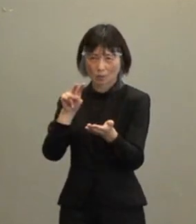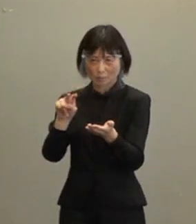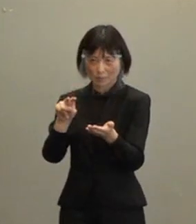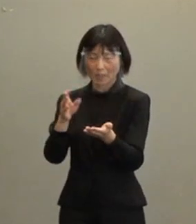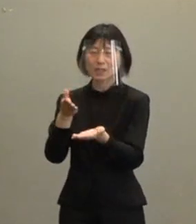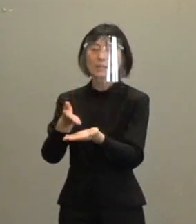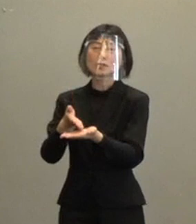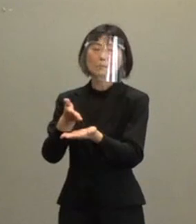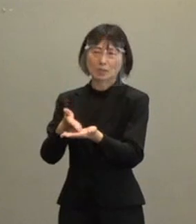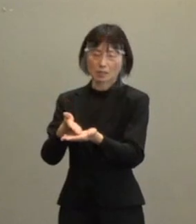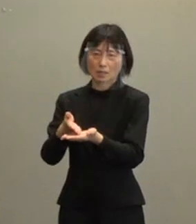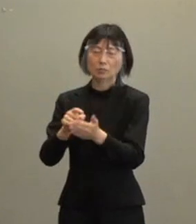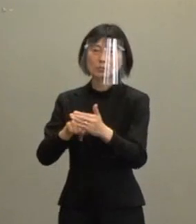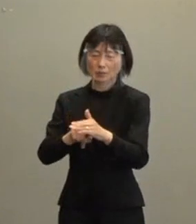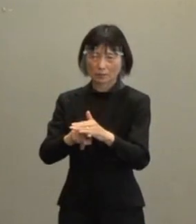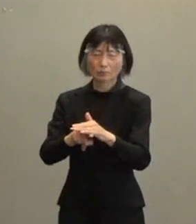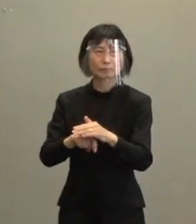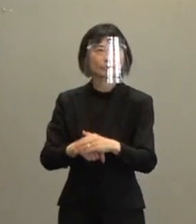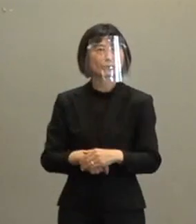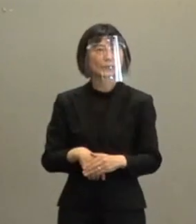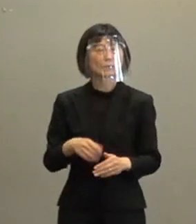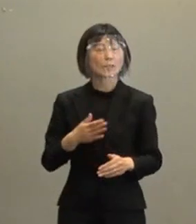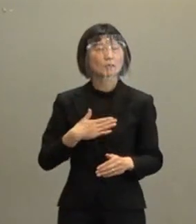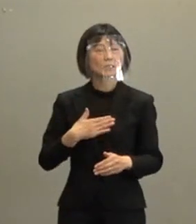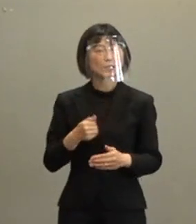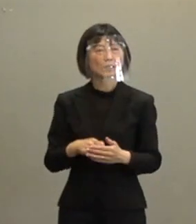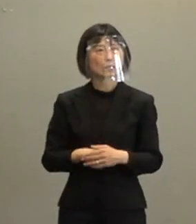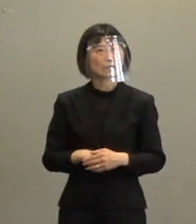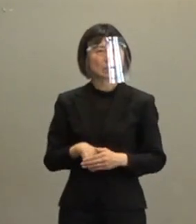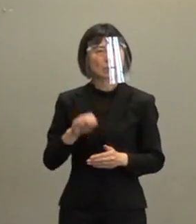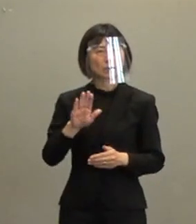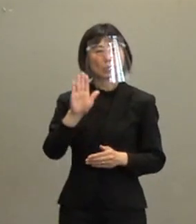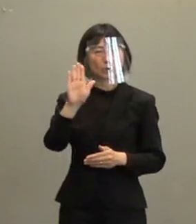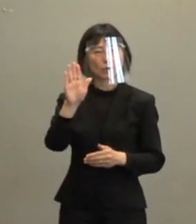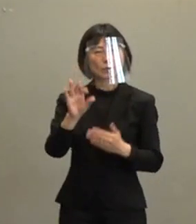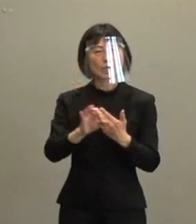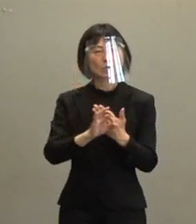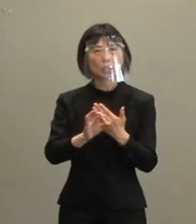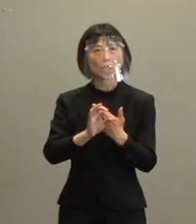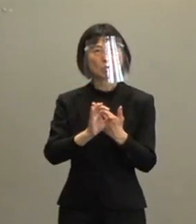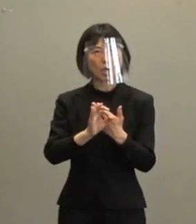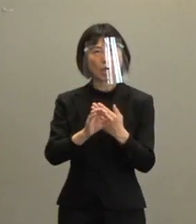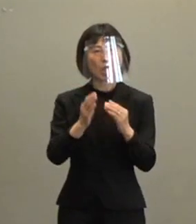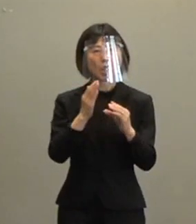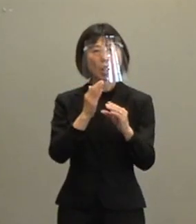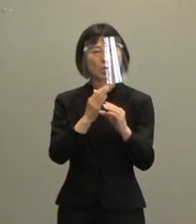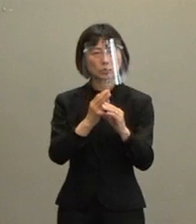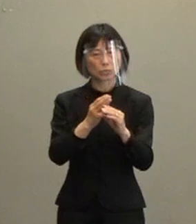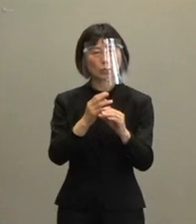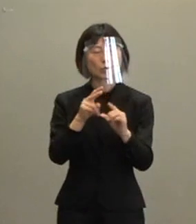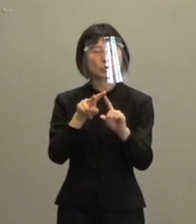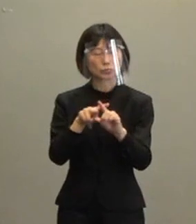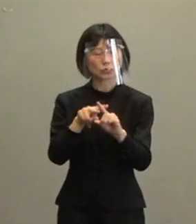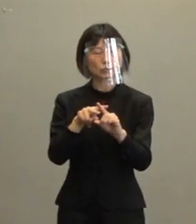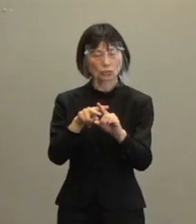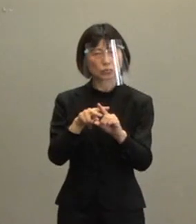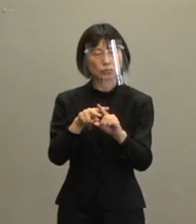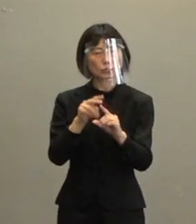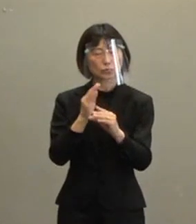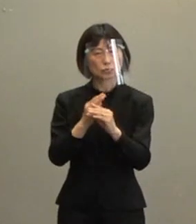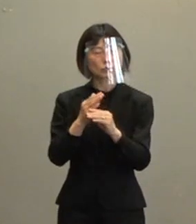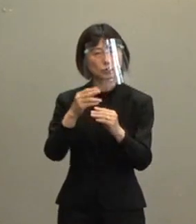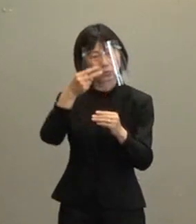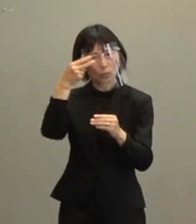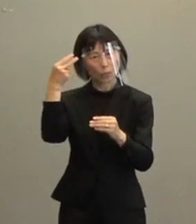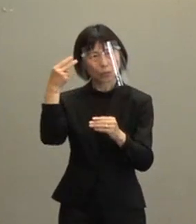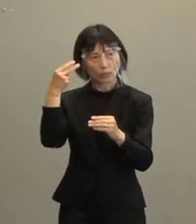げているという感じですね。 そうすると、じゃあ今後、例えばその 小中高でも同様の発信をされるとか、そういうことは